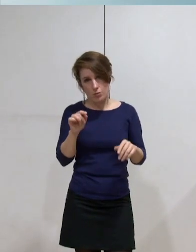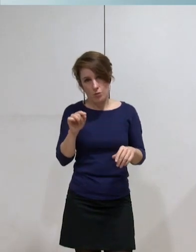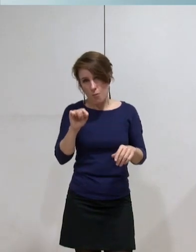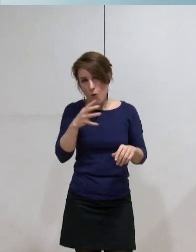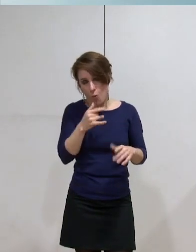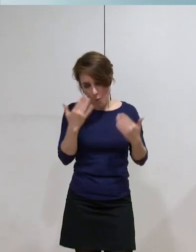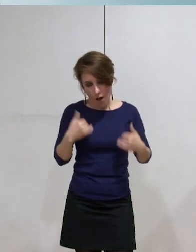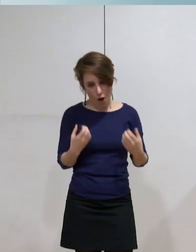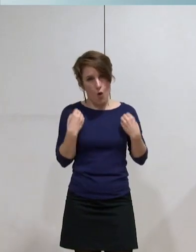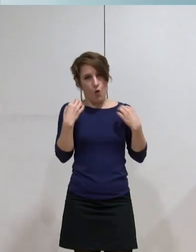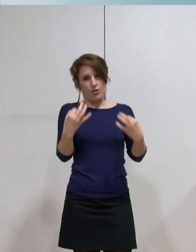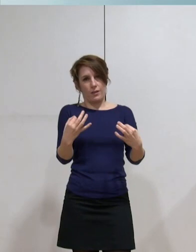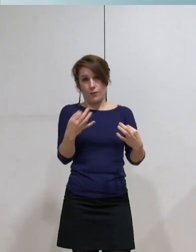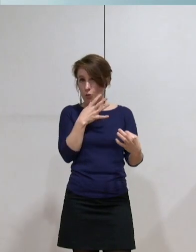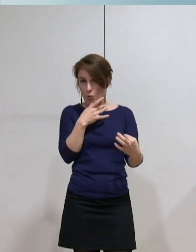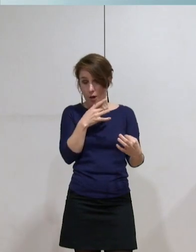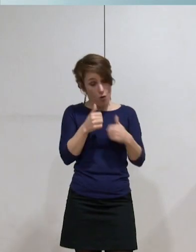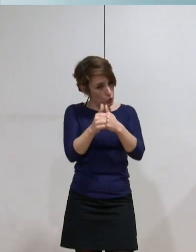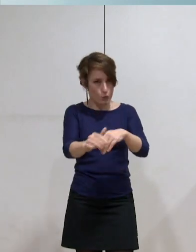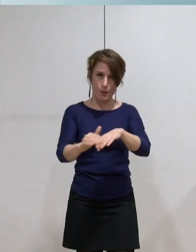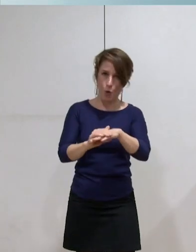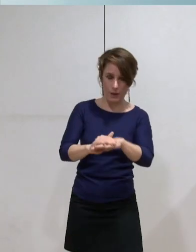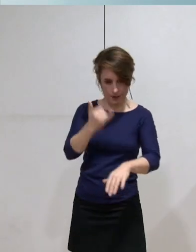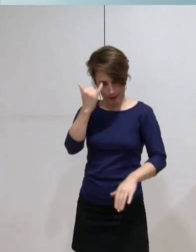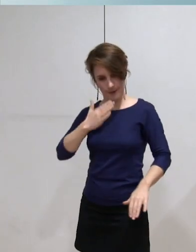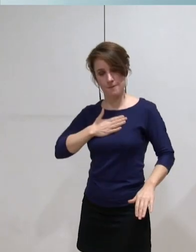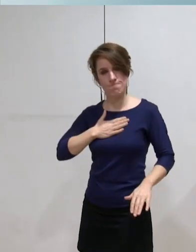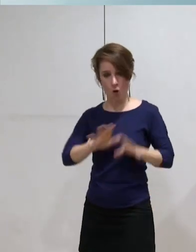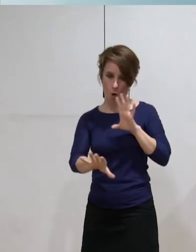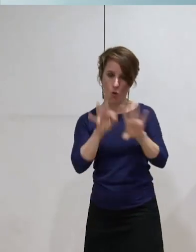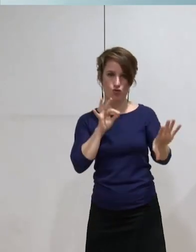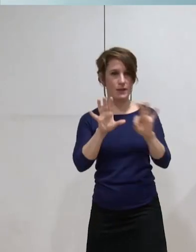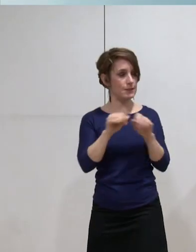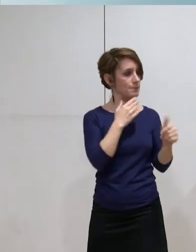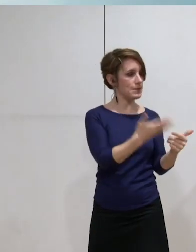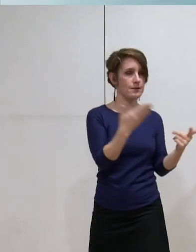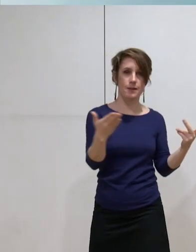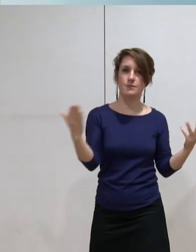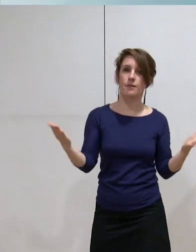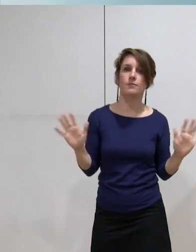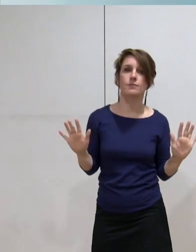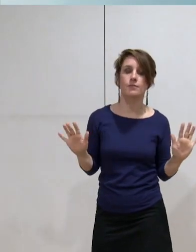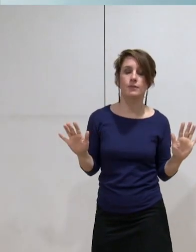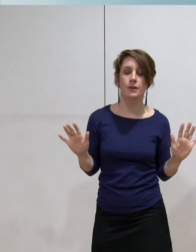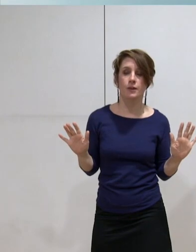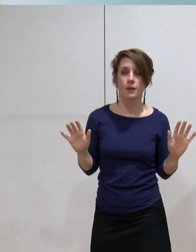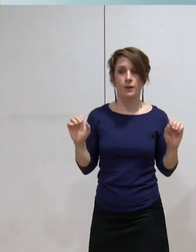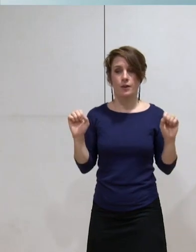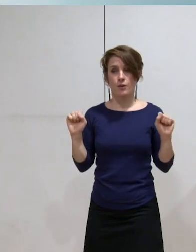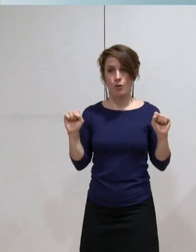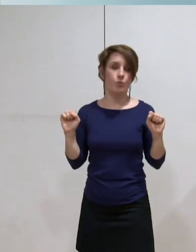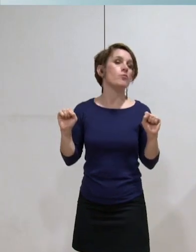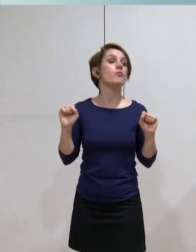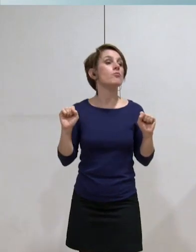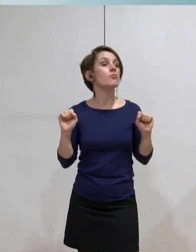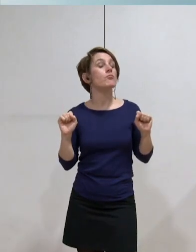politique de faire des choix lesquels seraient faits par nos opposition position reste